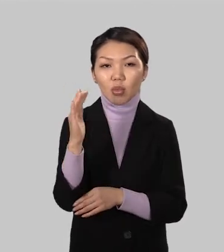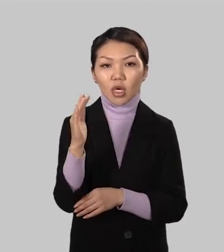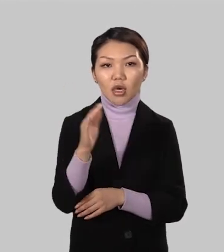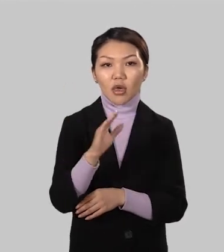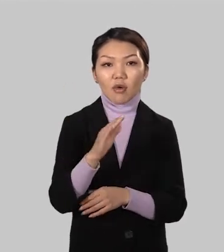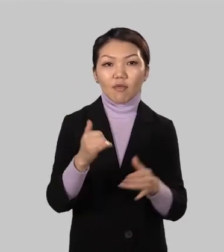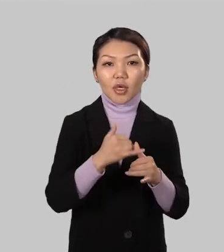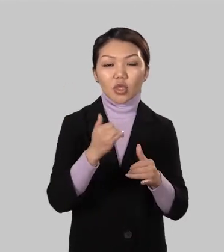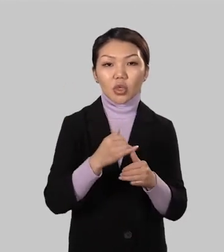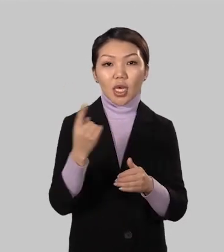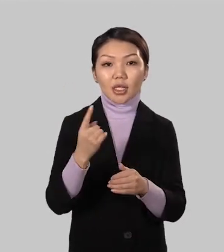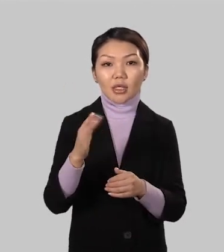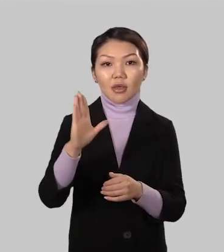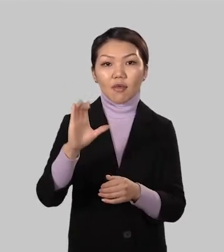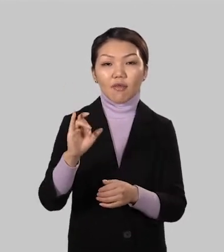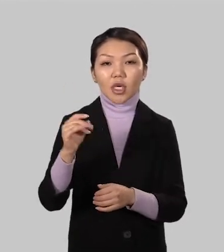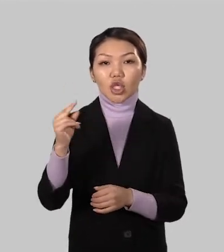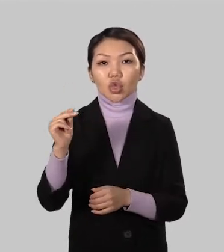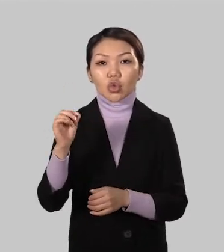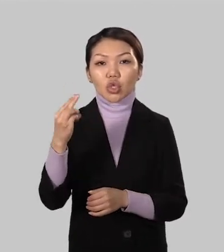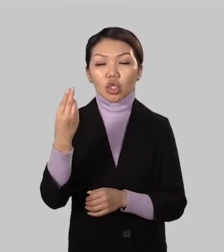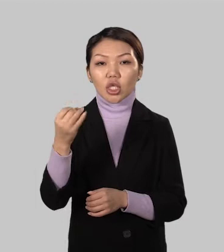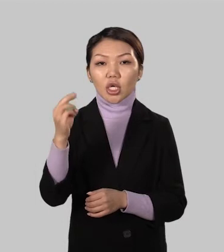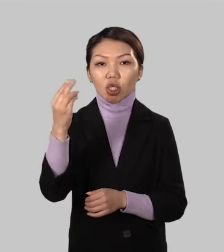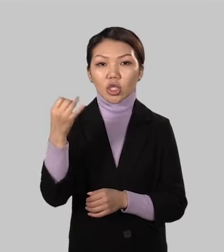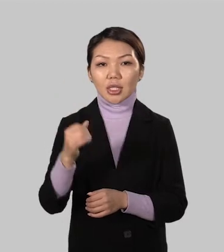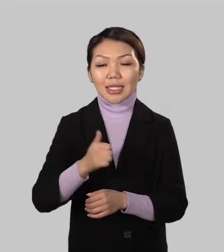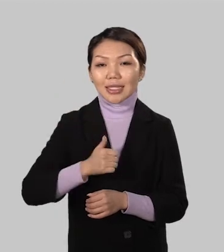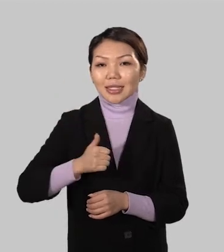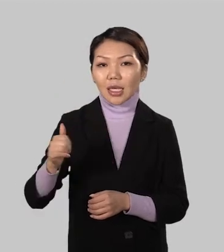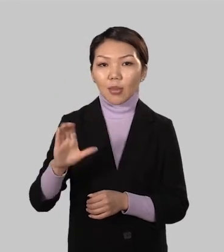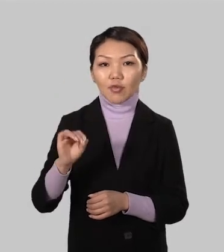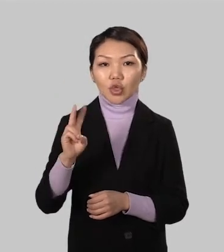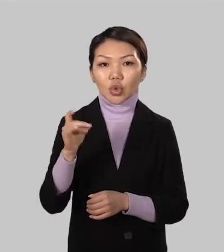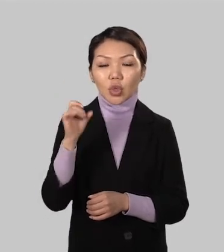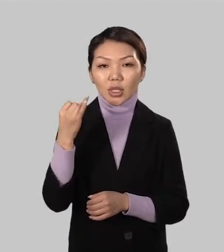высочайшей самый высокий выше всех